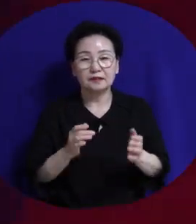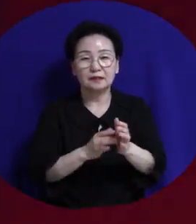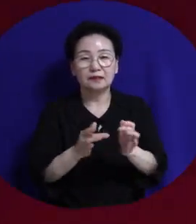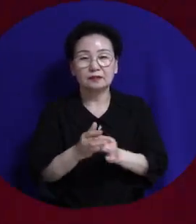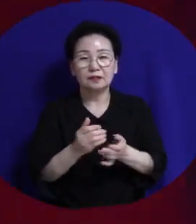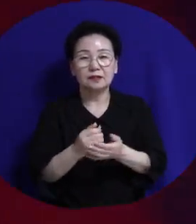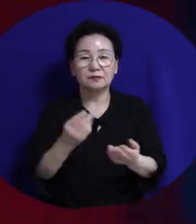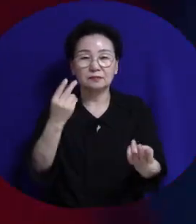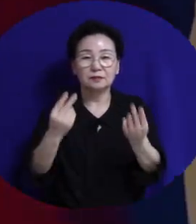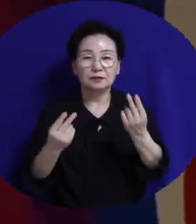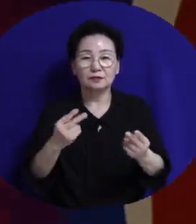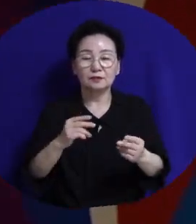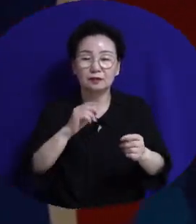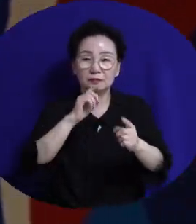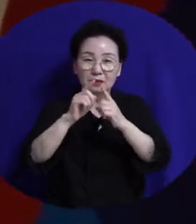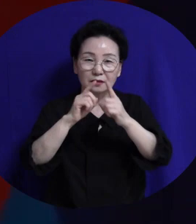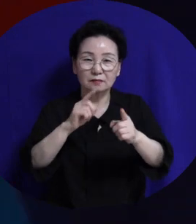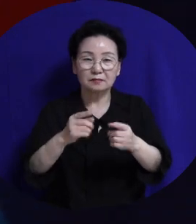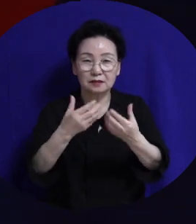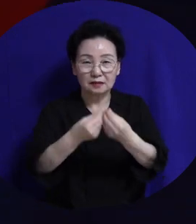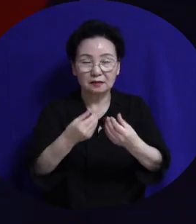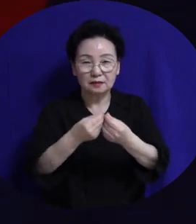예수께서 이렇게 비유를 말씀했어요.